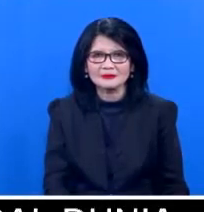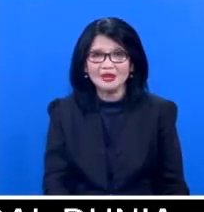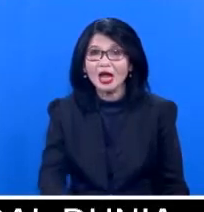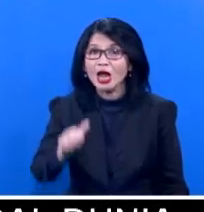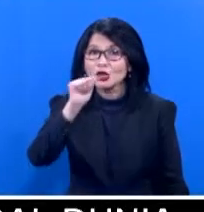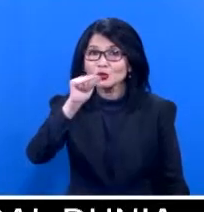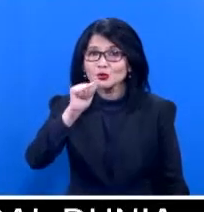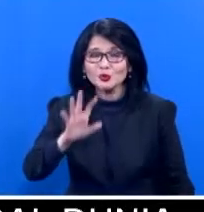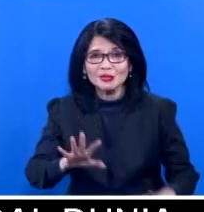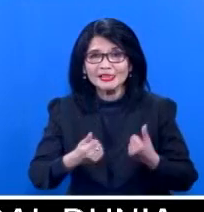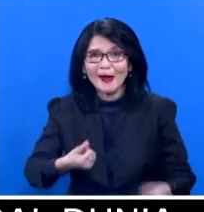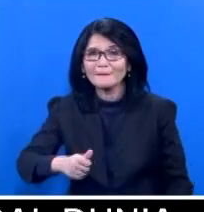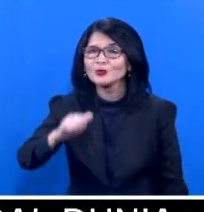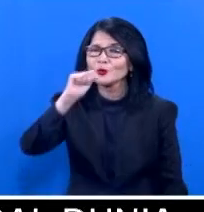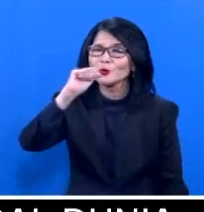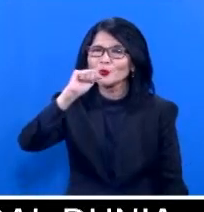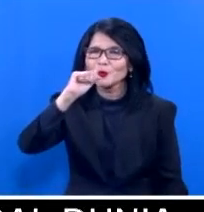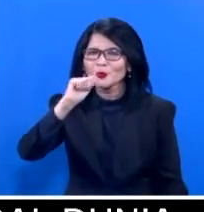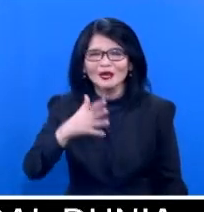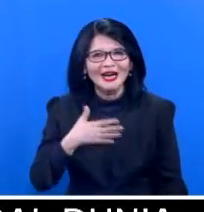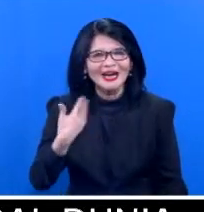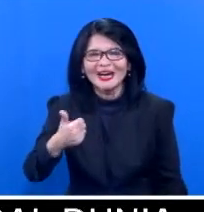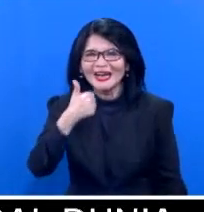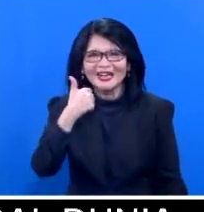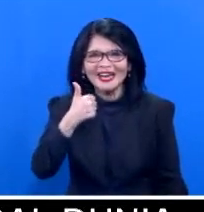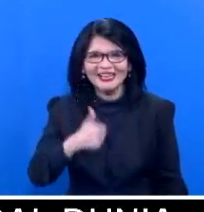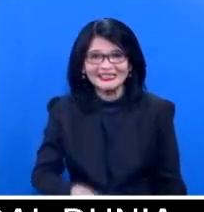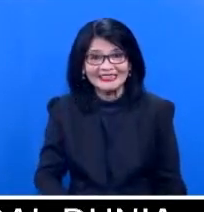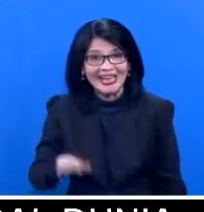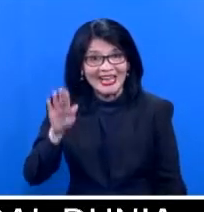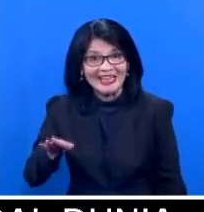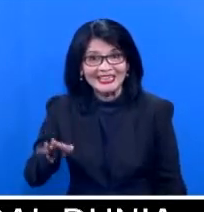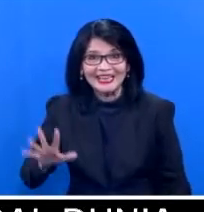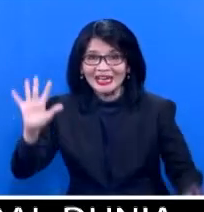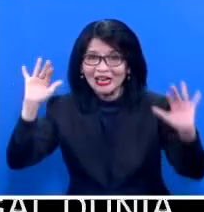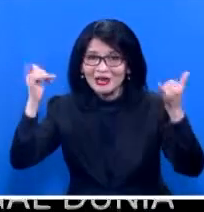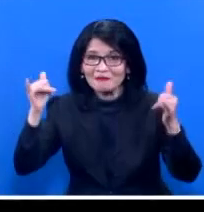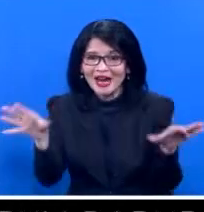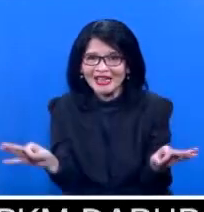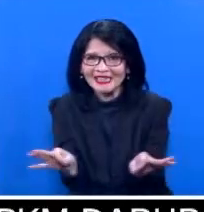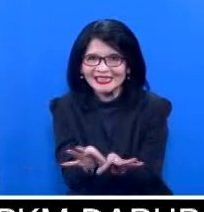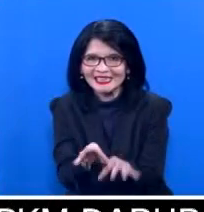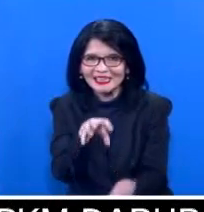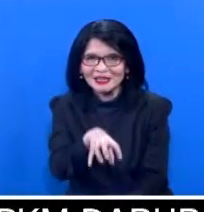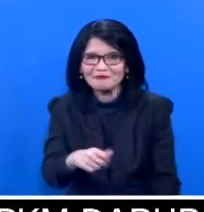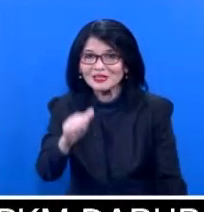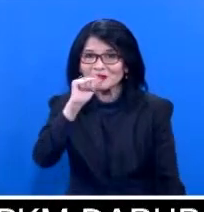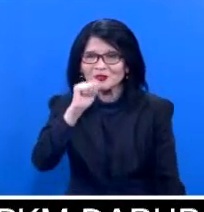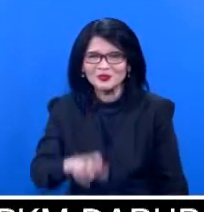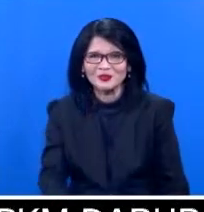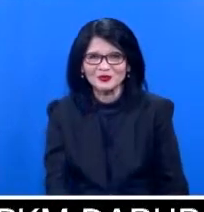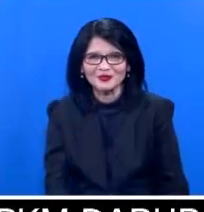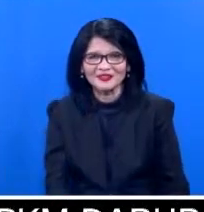Susu sudah siap minum, seger kan? Wah, ternyata ada adik-adik yang sedang bermain di dekat unit pengolahan hasil olahan susu swadaya di